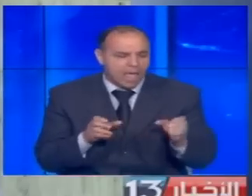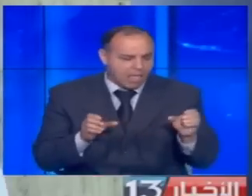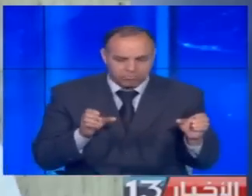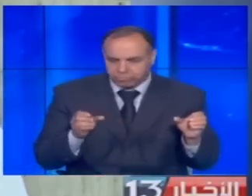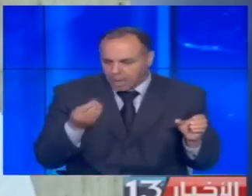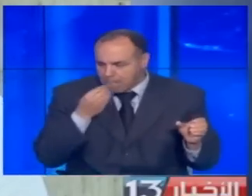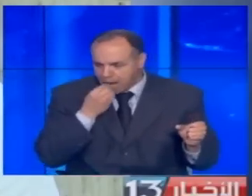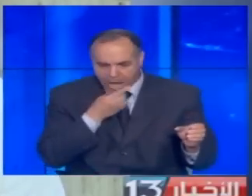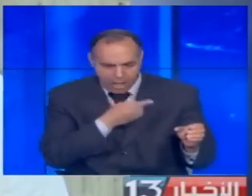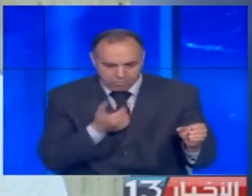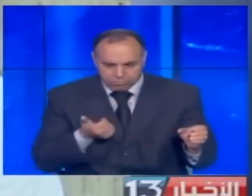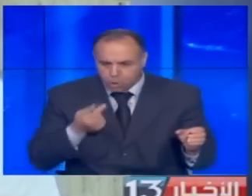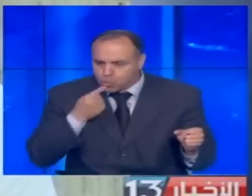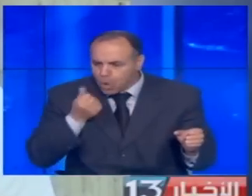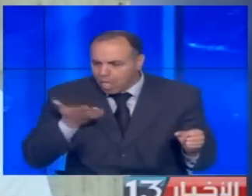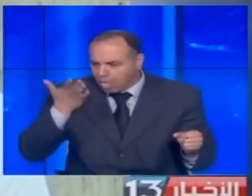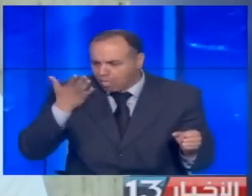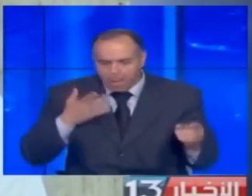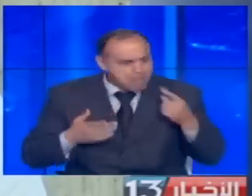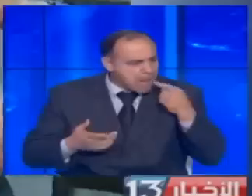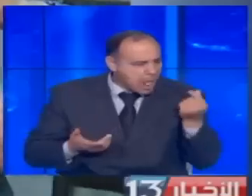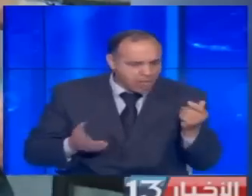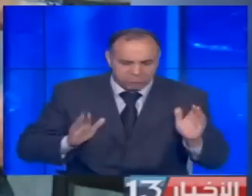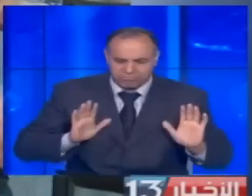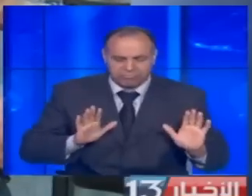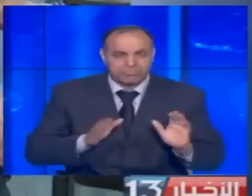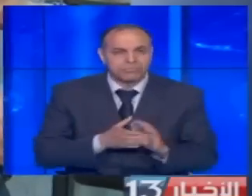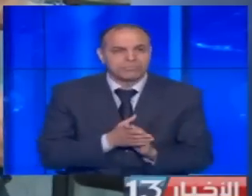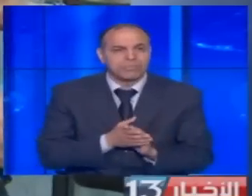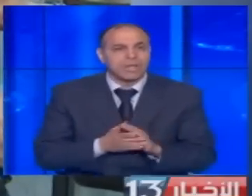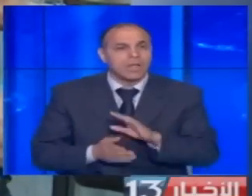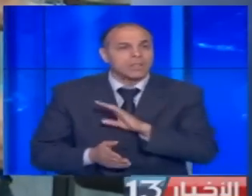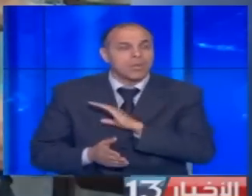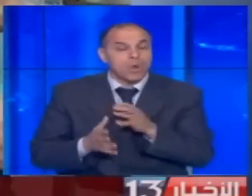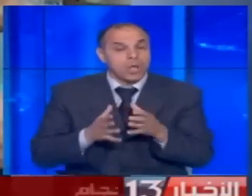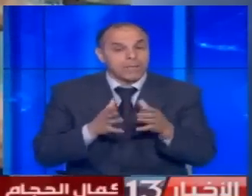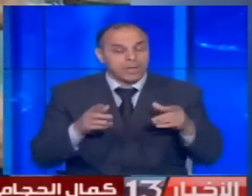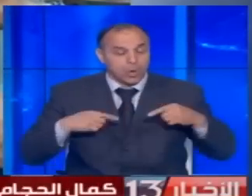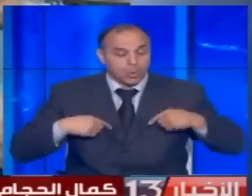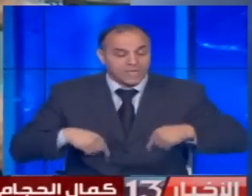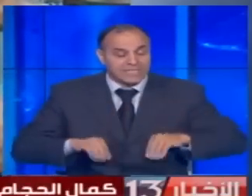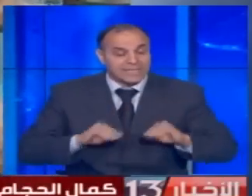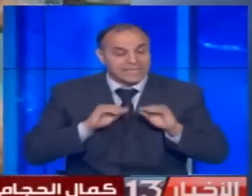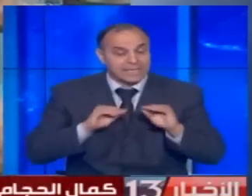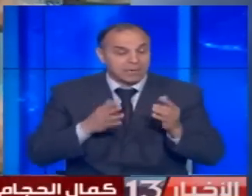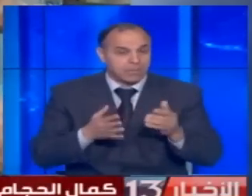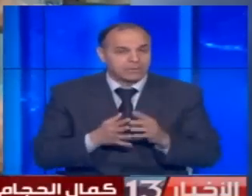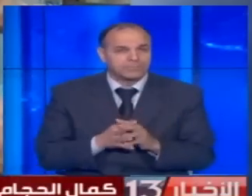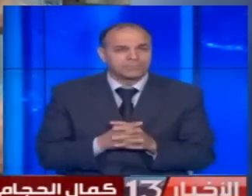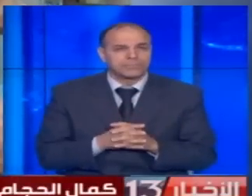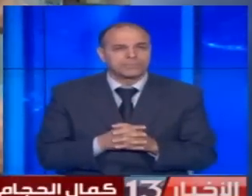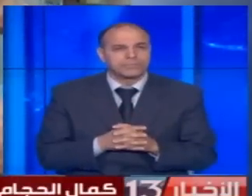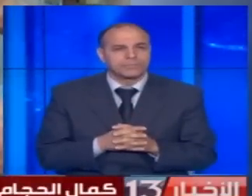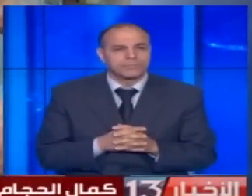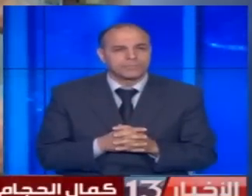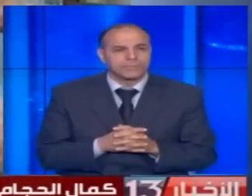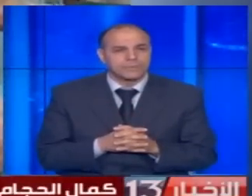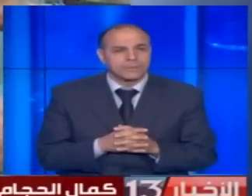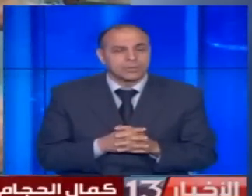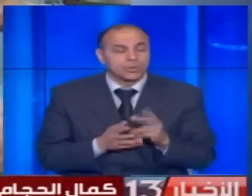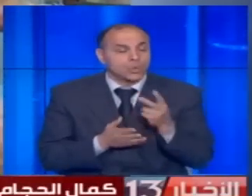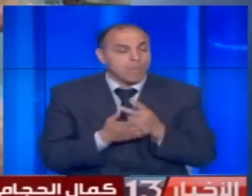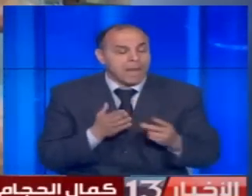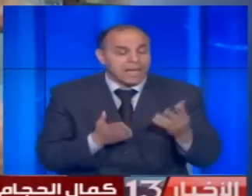لو في ان يقول فيه اكثر سكرنا لو فيه اكثر من دور كبير تقوم به وزاره التربيه من خلال مليونين تلميذ